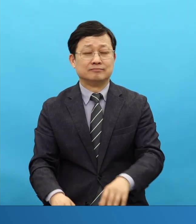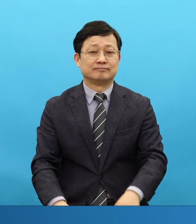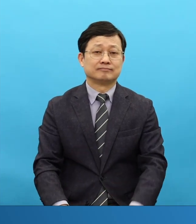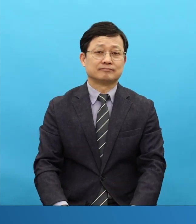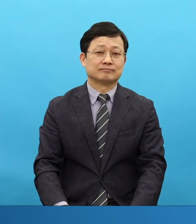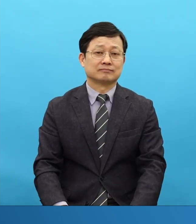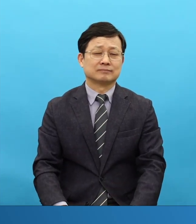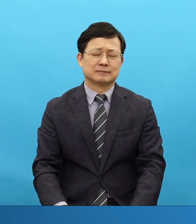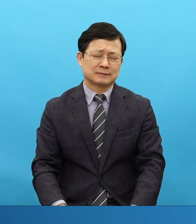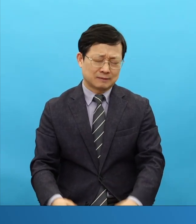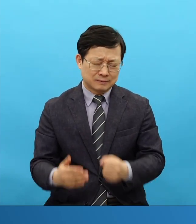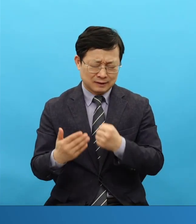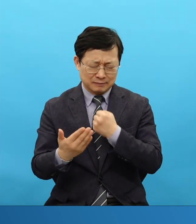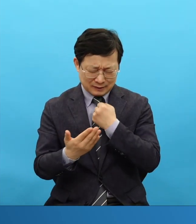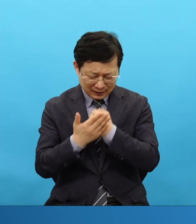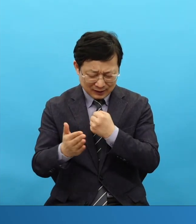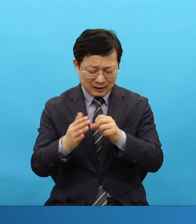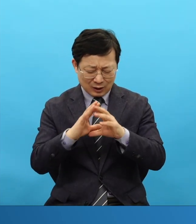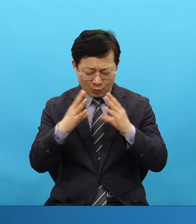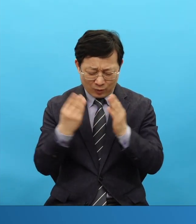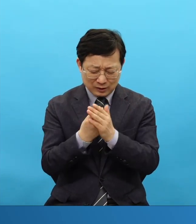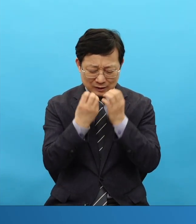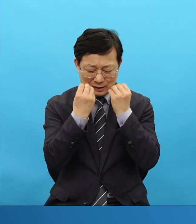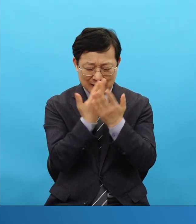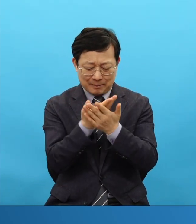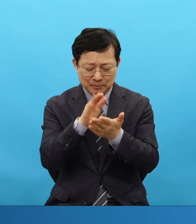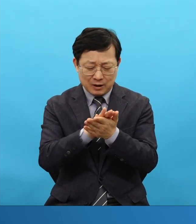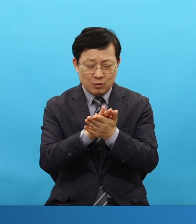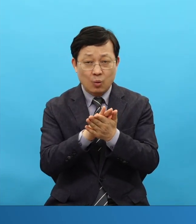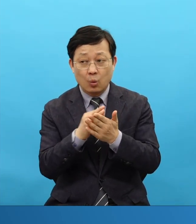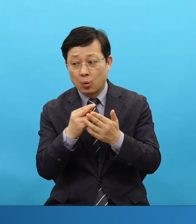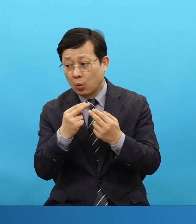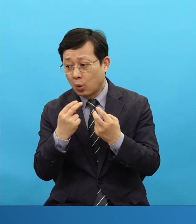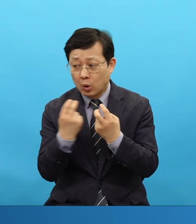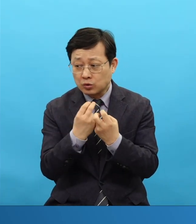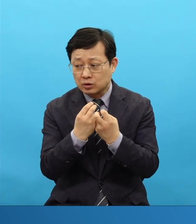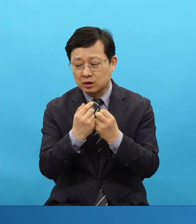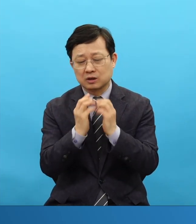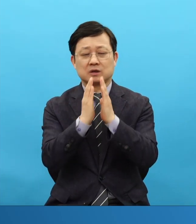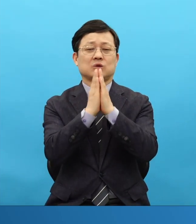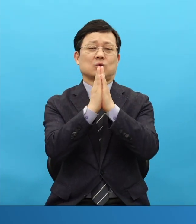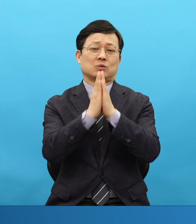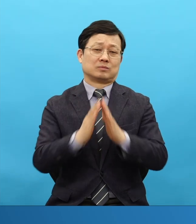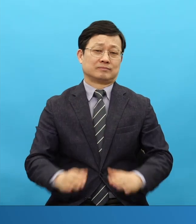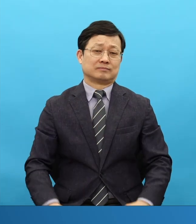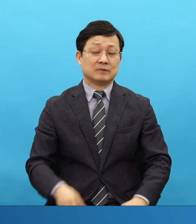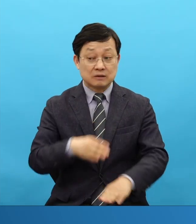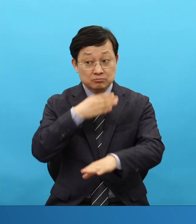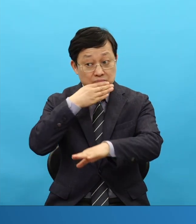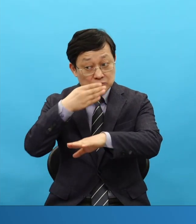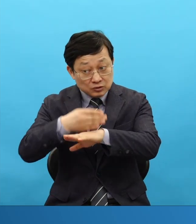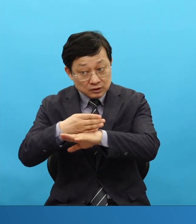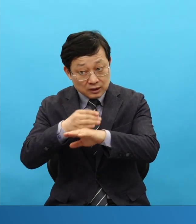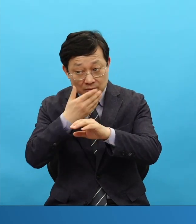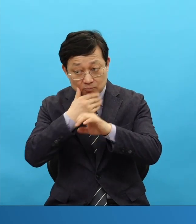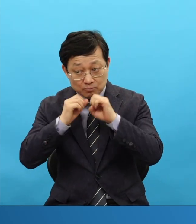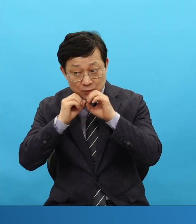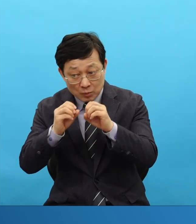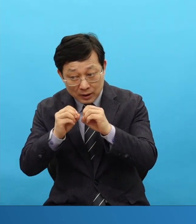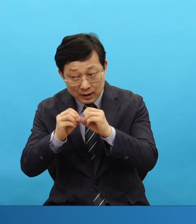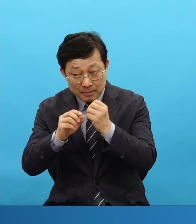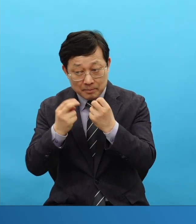완전히 기도로 바꿔버려야 돼요. Just completely change it in prayer. 그래서 북한은 방법이 하나밖에 없습니다. North Korea, there's only one method.